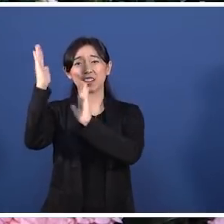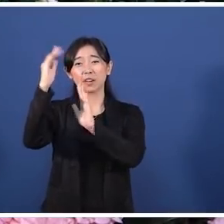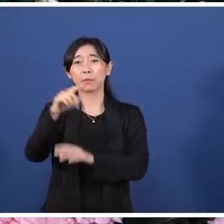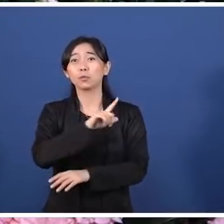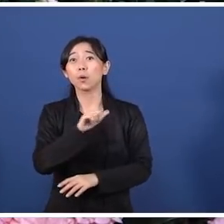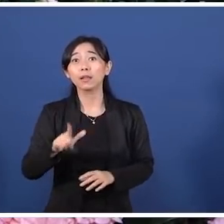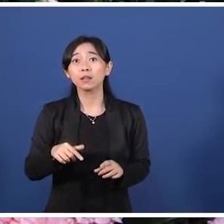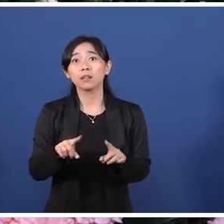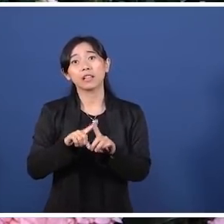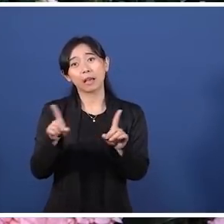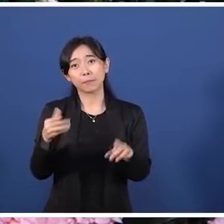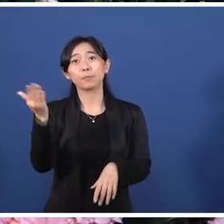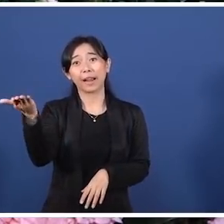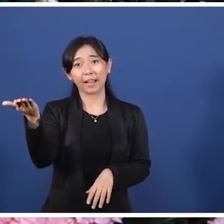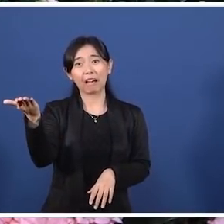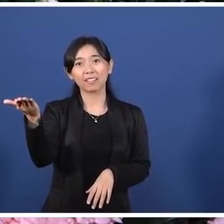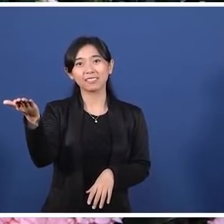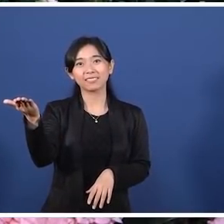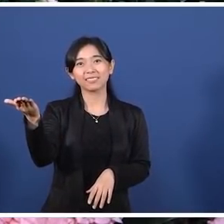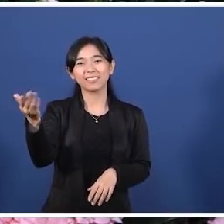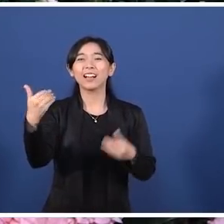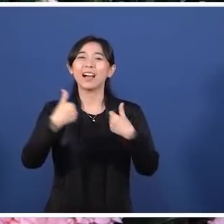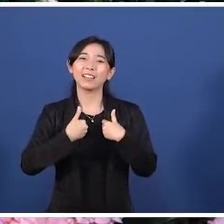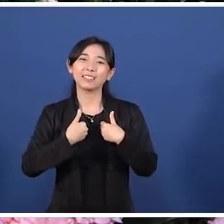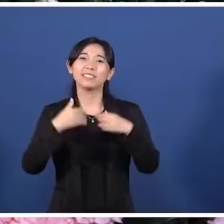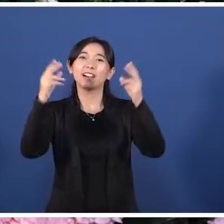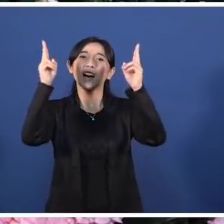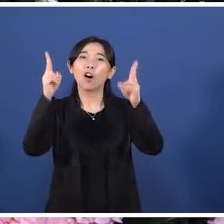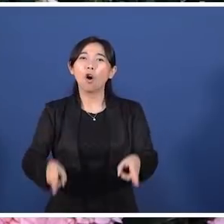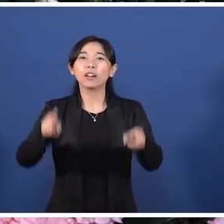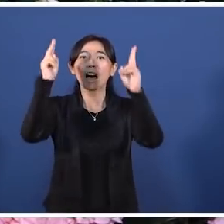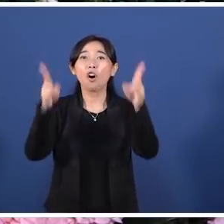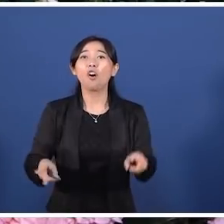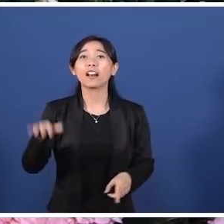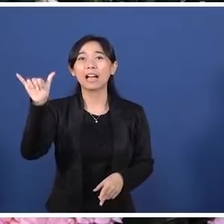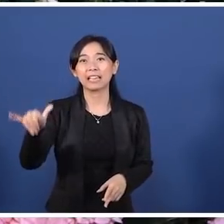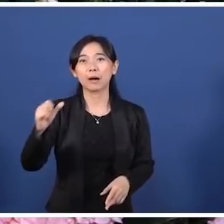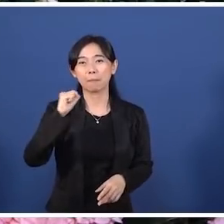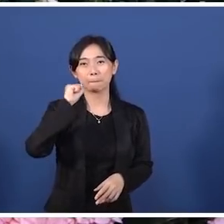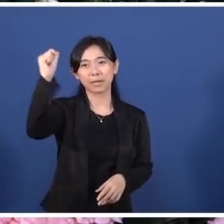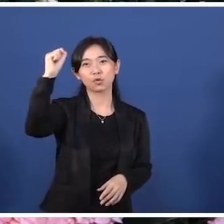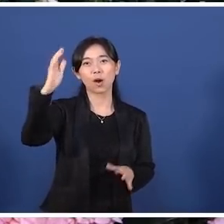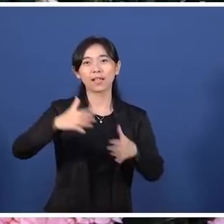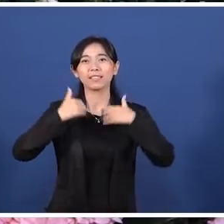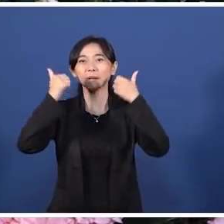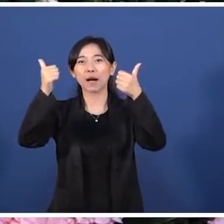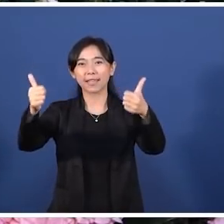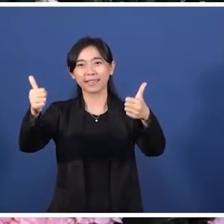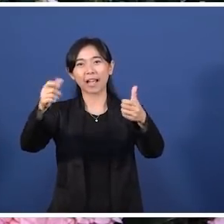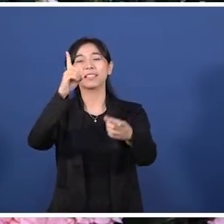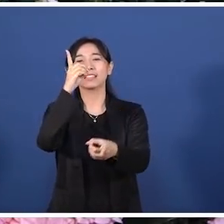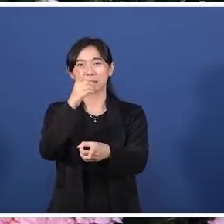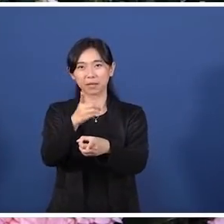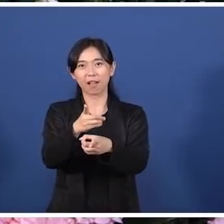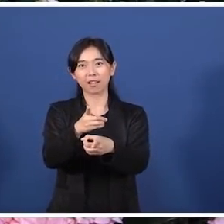Tuhan. Justru mereka diceritakan sebagai orang yang mampu memperjuangkan kebaikan dan